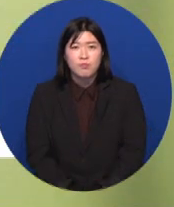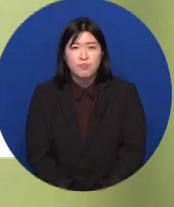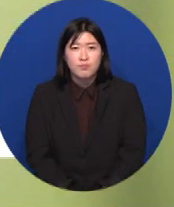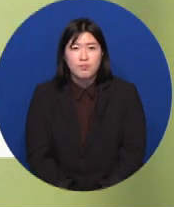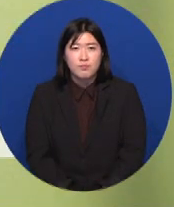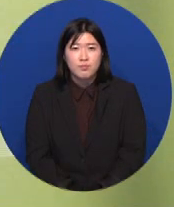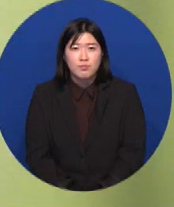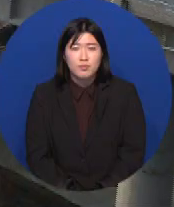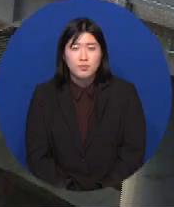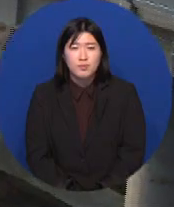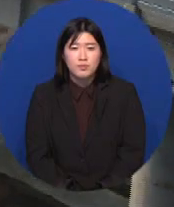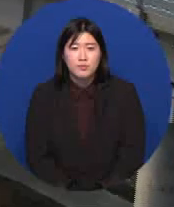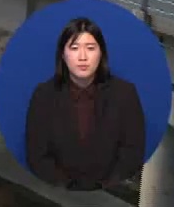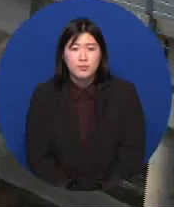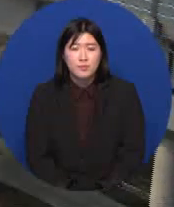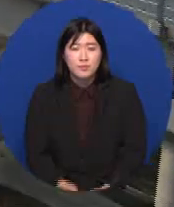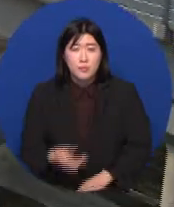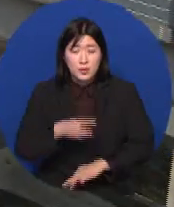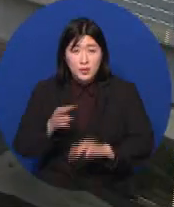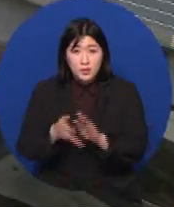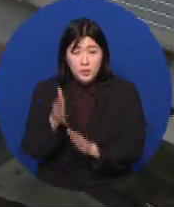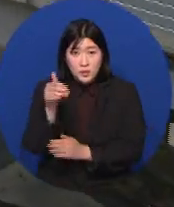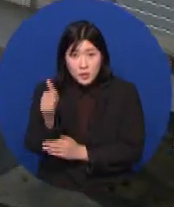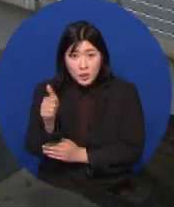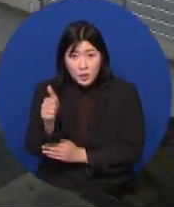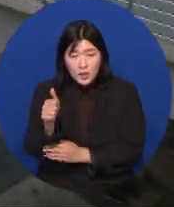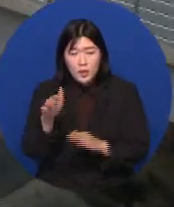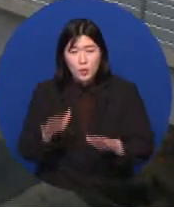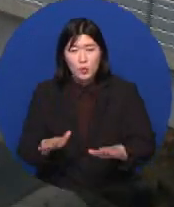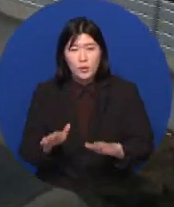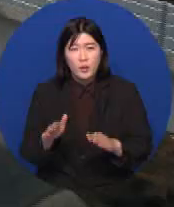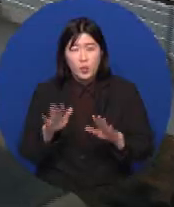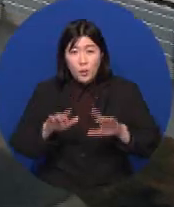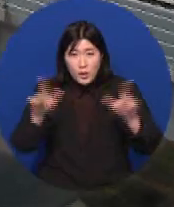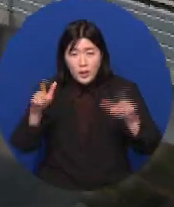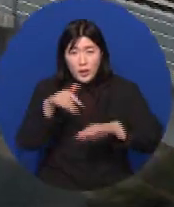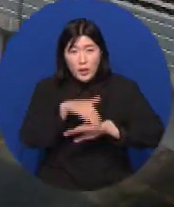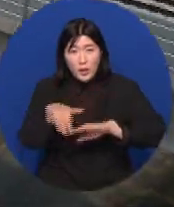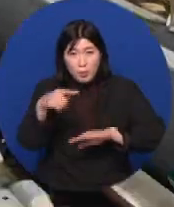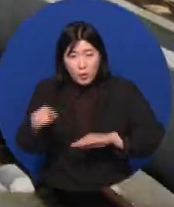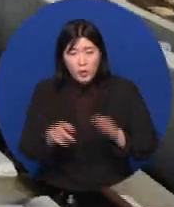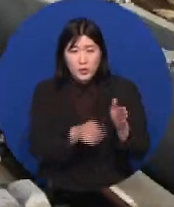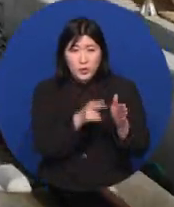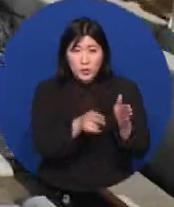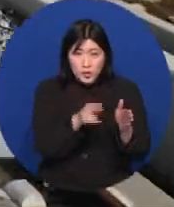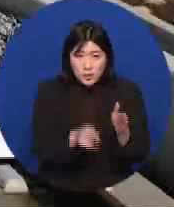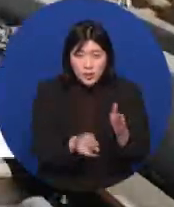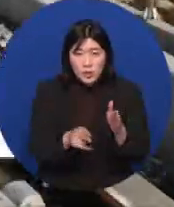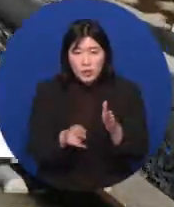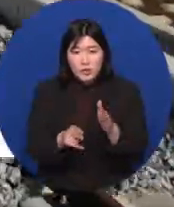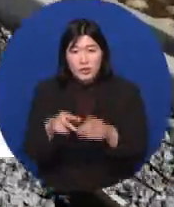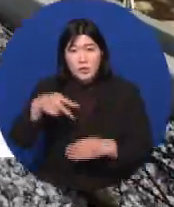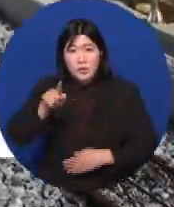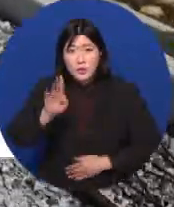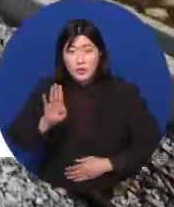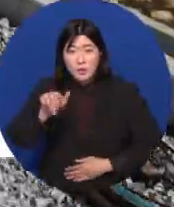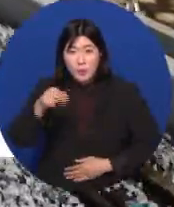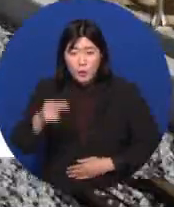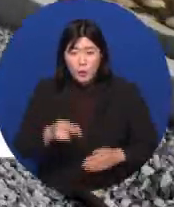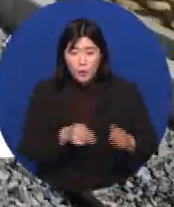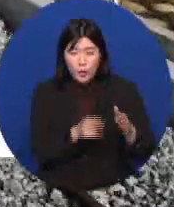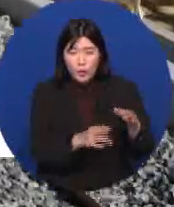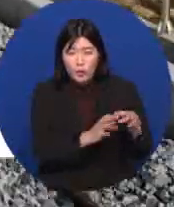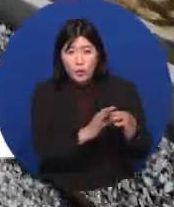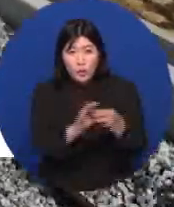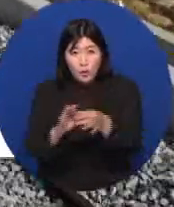보니까. 허 시장은 또 새해 시정 방향과 중점 추진 과제로 대전역과 서해선 복선전철 삽교역을 잇는